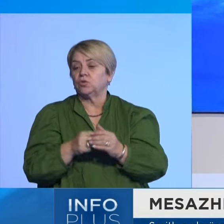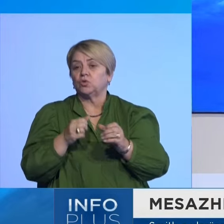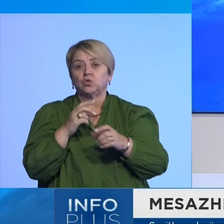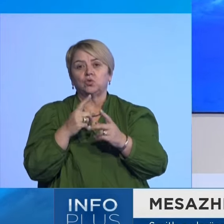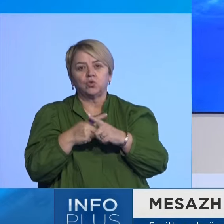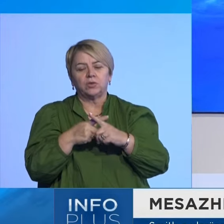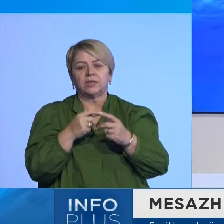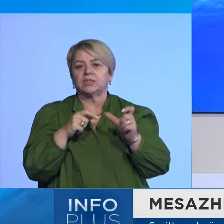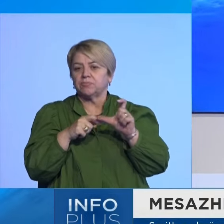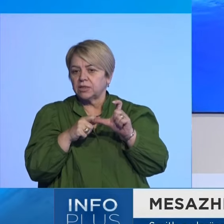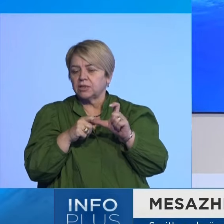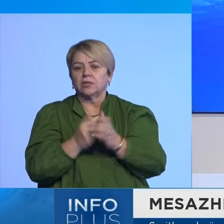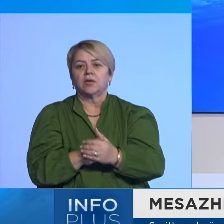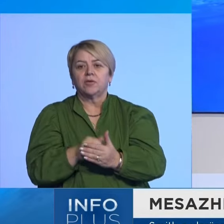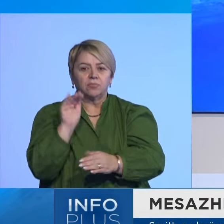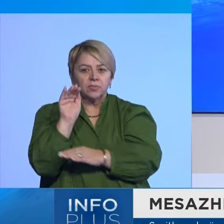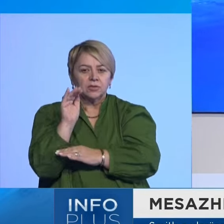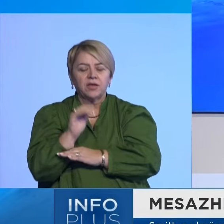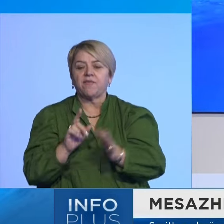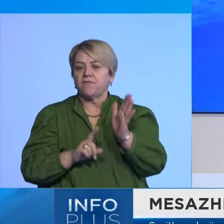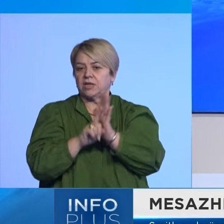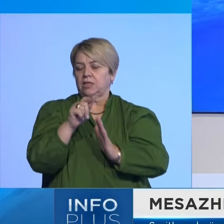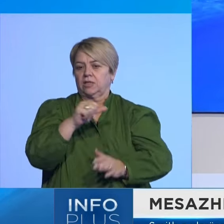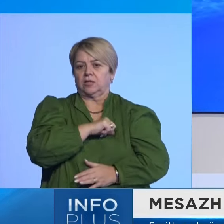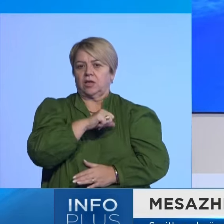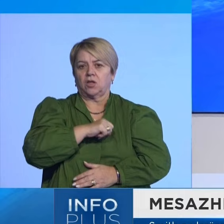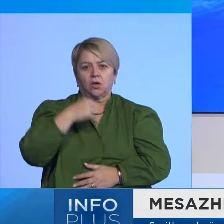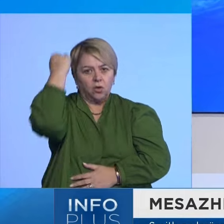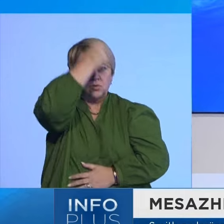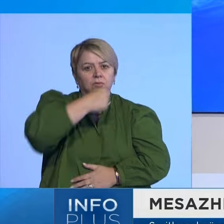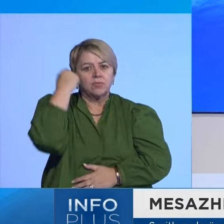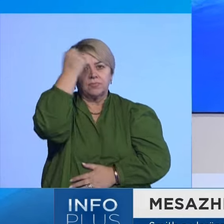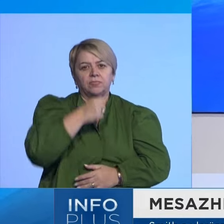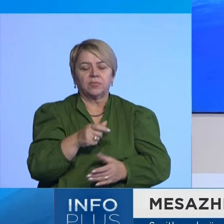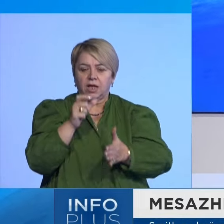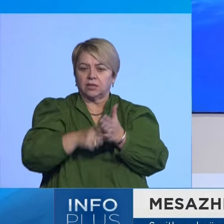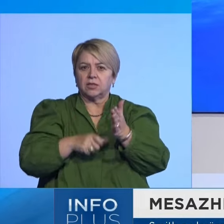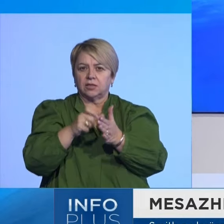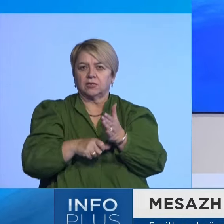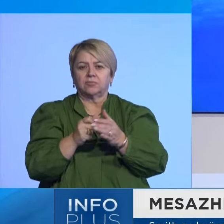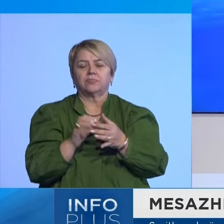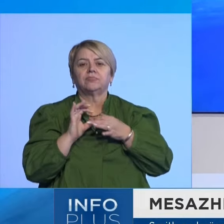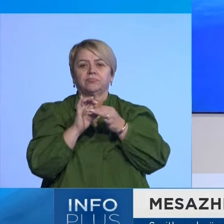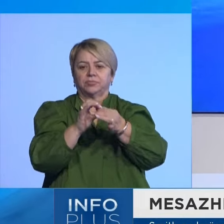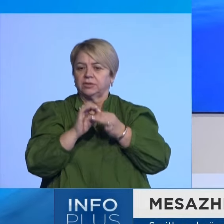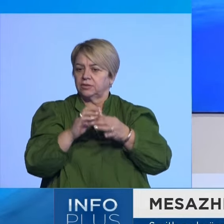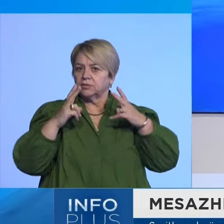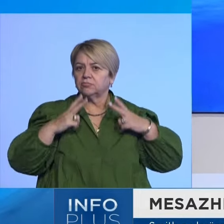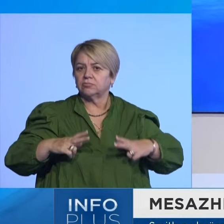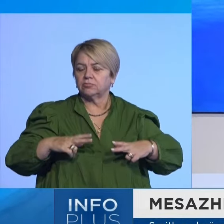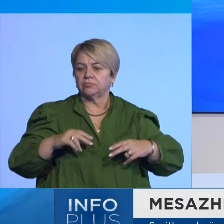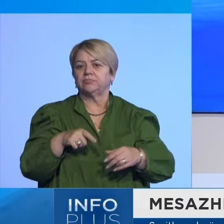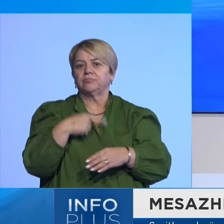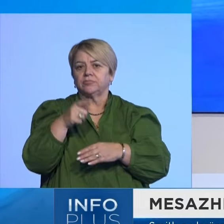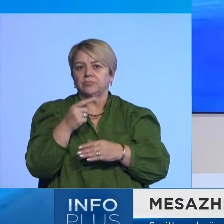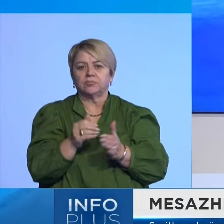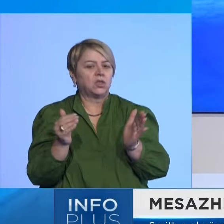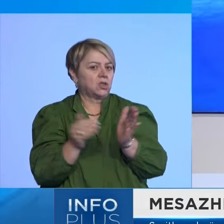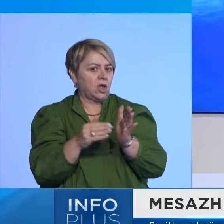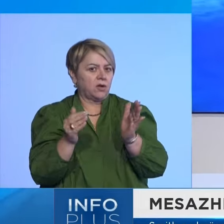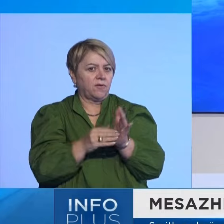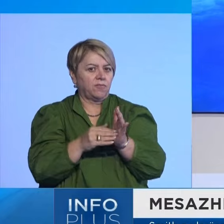porositur sot se Washingtoni e vlerëson interesimin e Kosovës që të antarësot në partneritetin për paqe, por në nënvizon se janë të